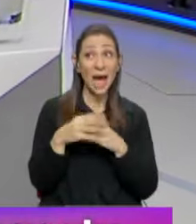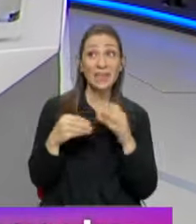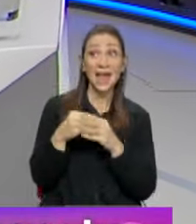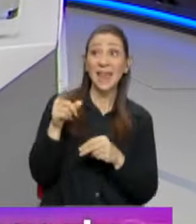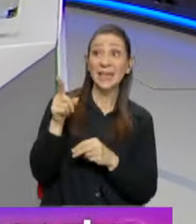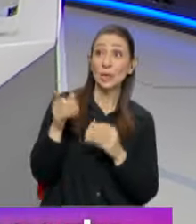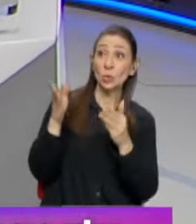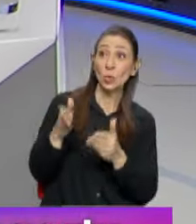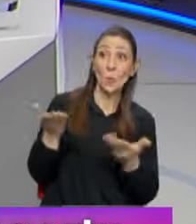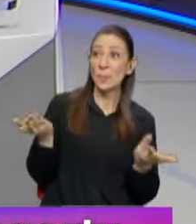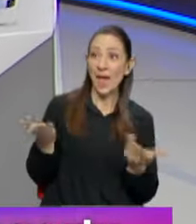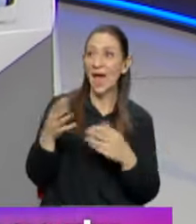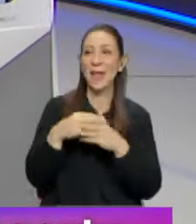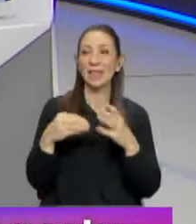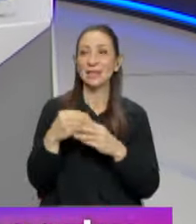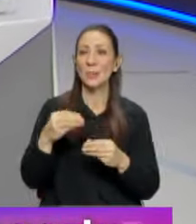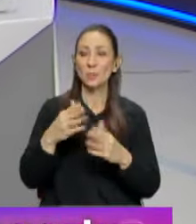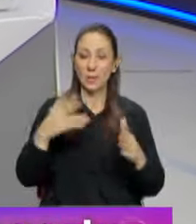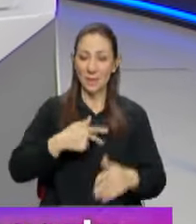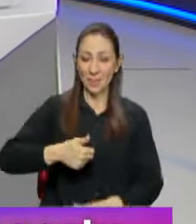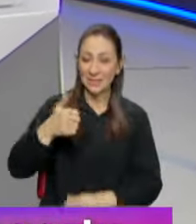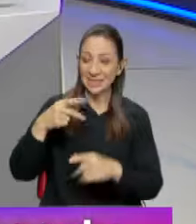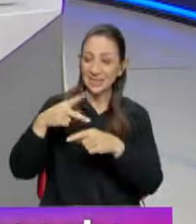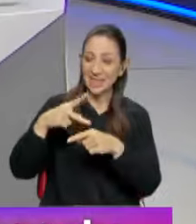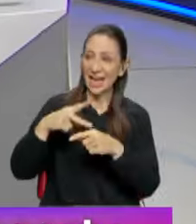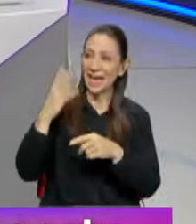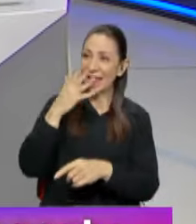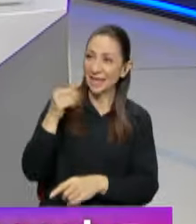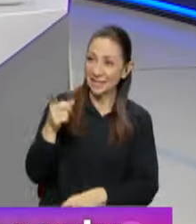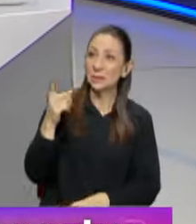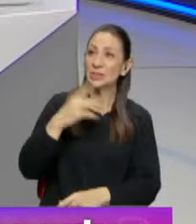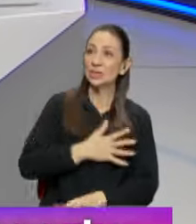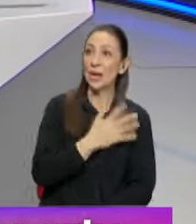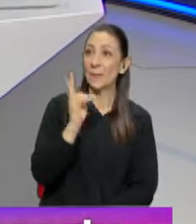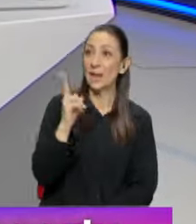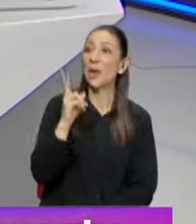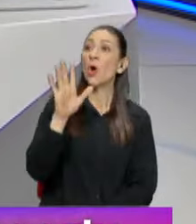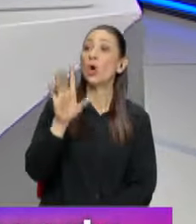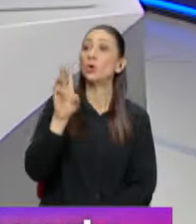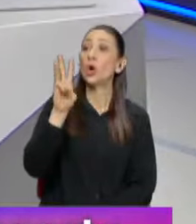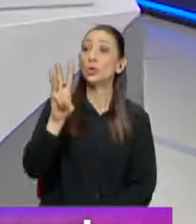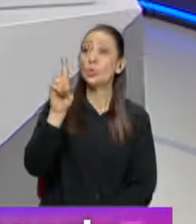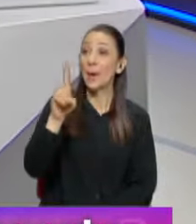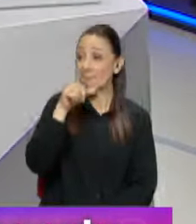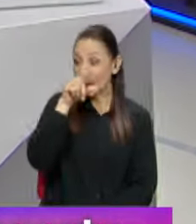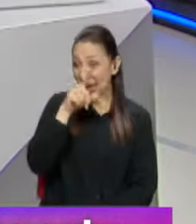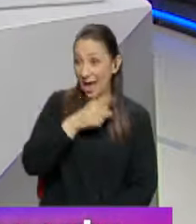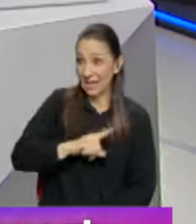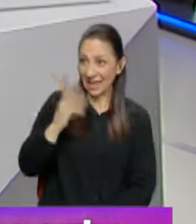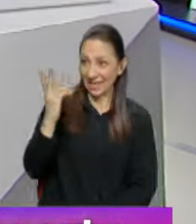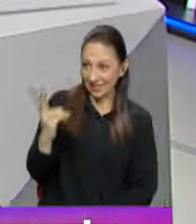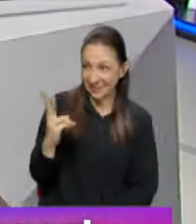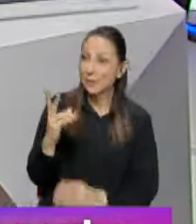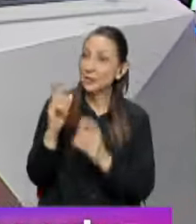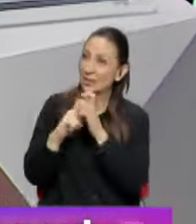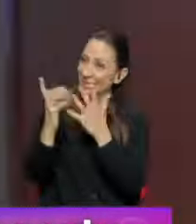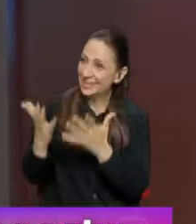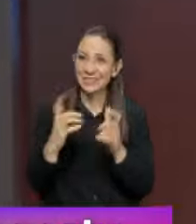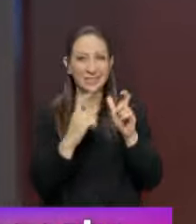Adana'da durum nedir? Adana Büyükşehir Belediye Başkanı Zeydan Karalar, Cumhuriyet Halk Partisi'nin 31 Mart'taki adayı aynı zamanda kendisi.